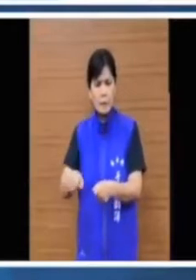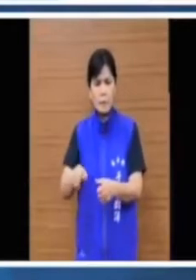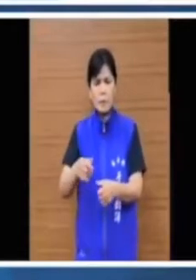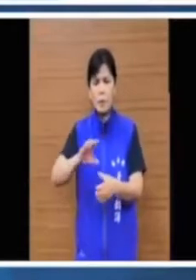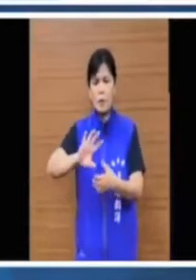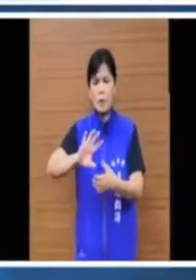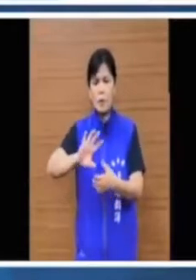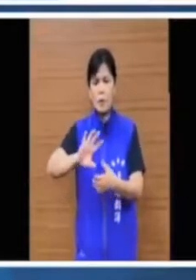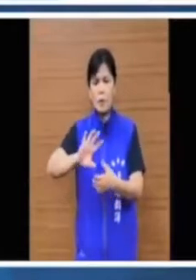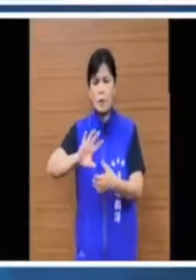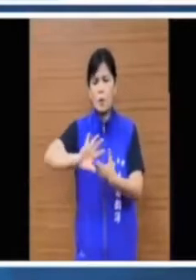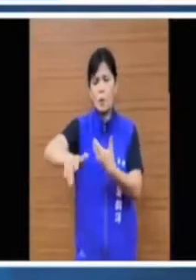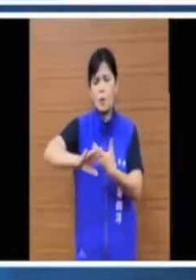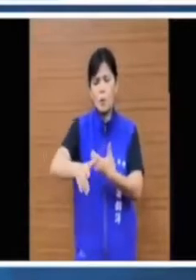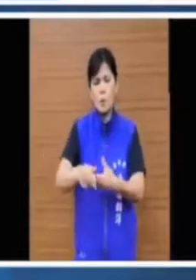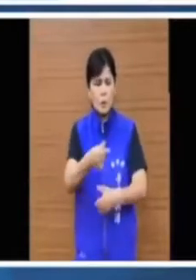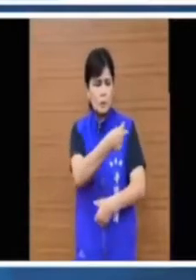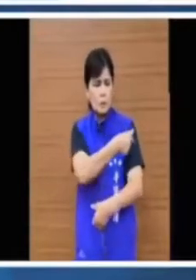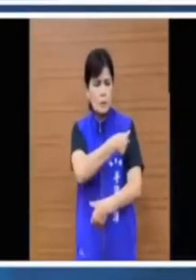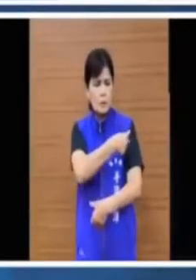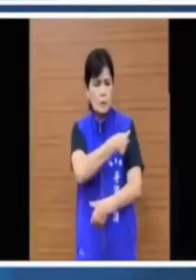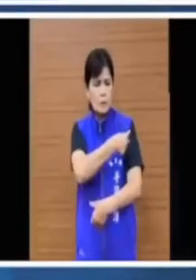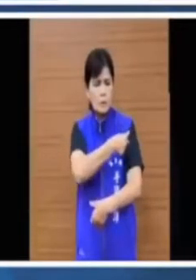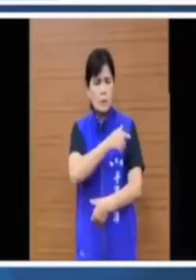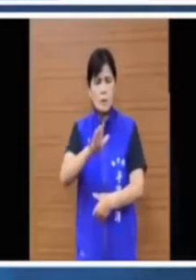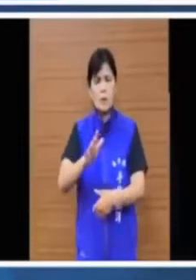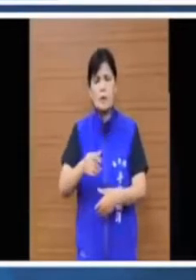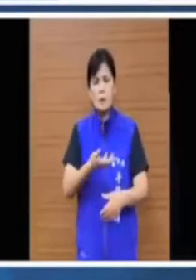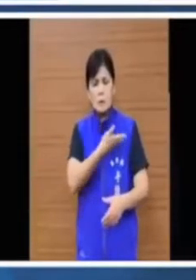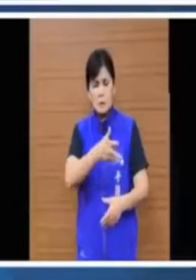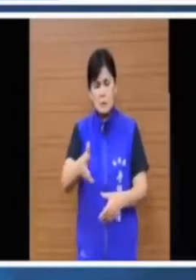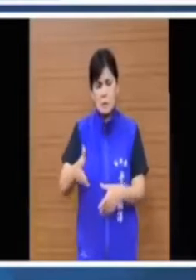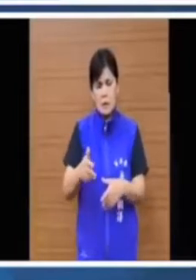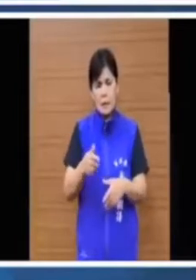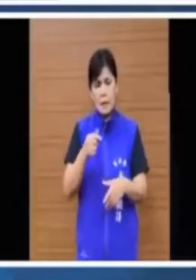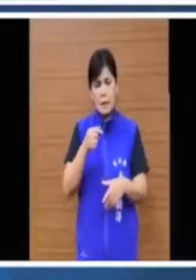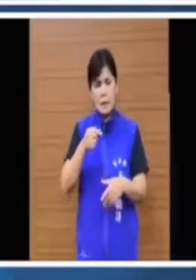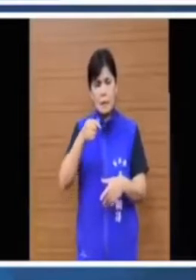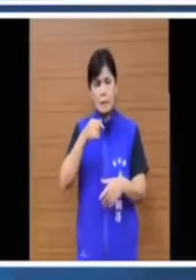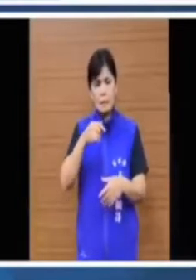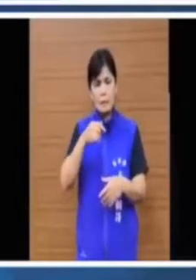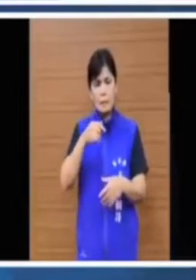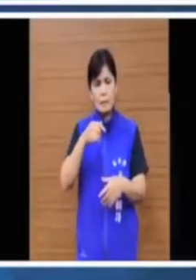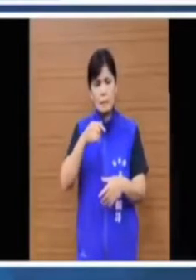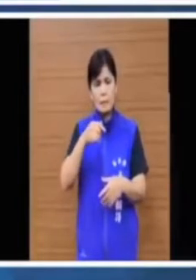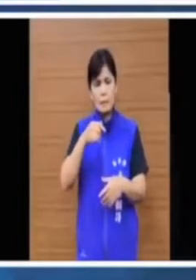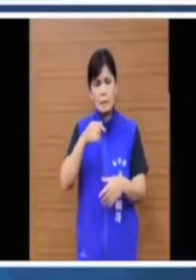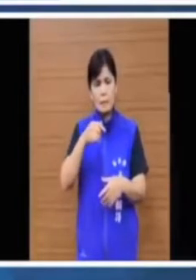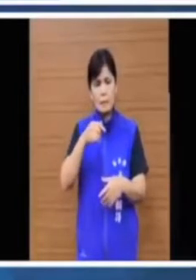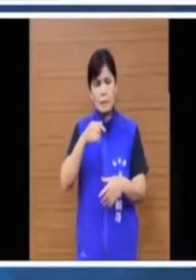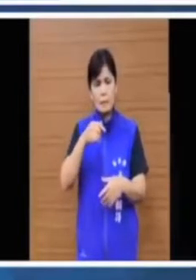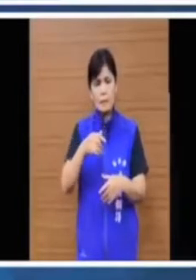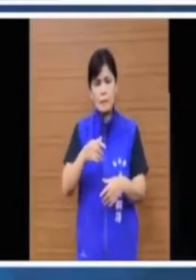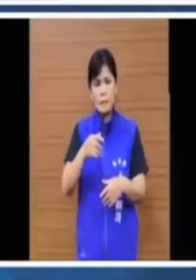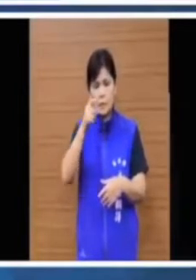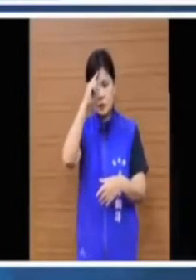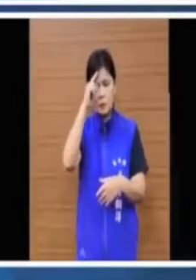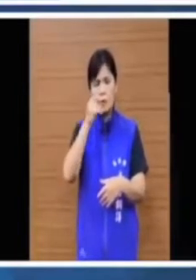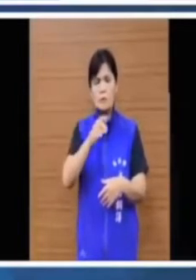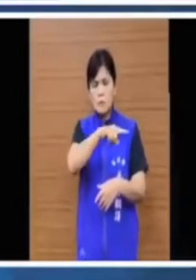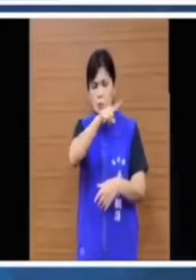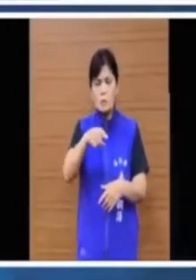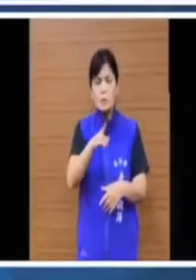企业一个共同的心声，希望上级单位能够给你